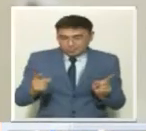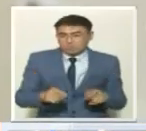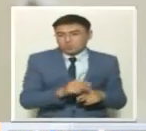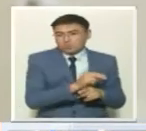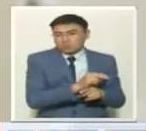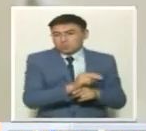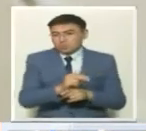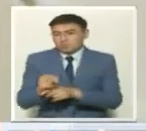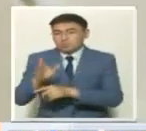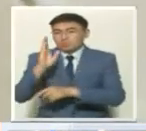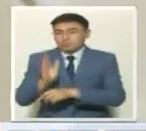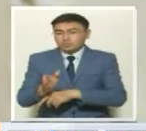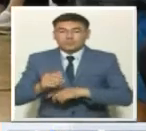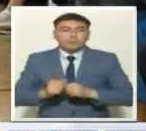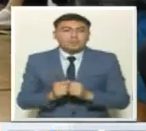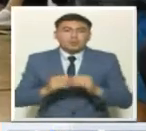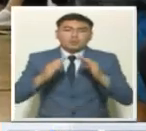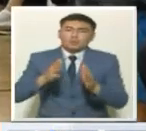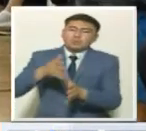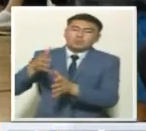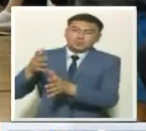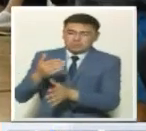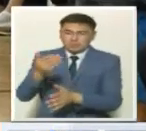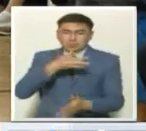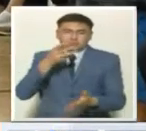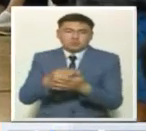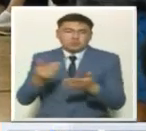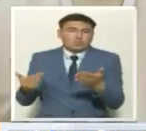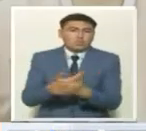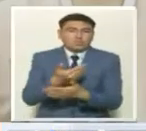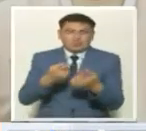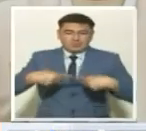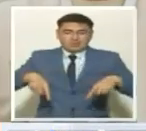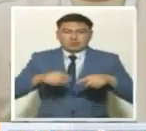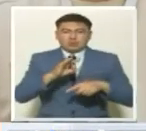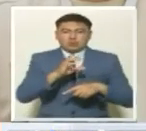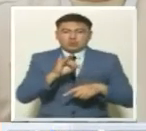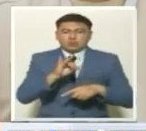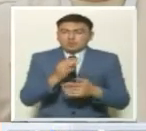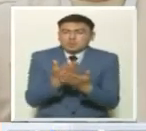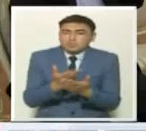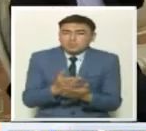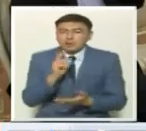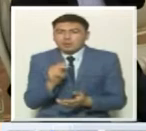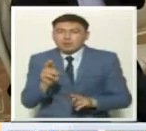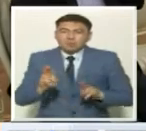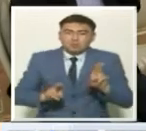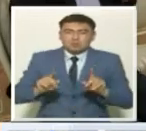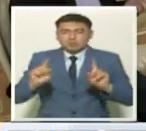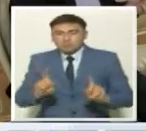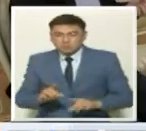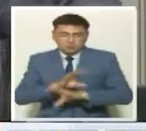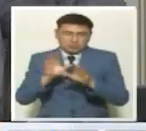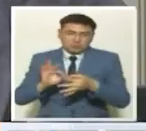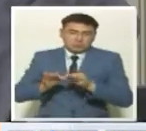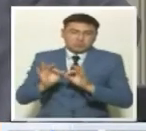Бекбол Орынбасаров көп пәтерлі тұрғын үйлерді басқарудың жаңа ережелерін тұрғындар арасында түсіндіру жұмыстарын жандандыру керектігін атап өтті.